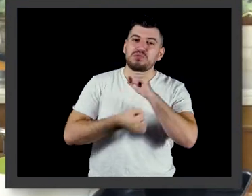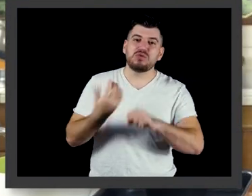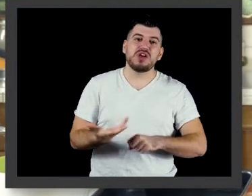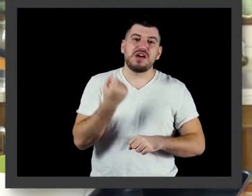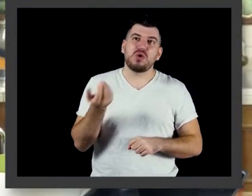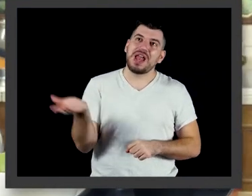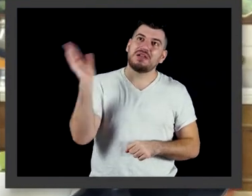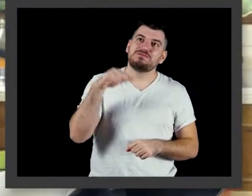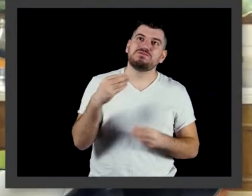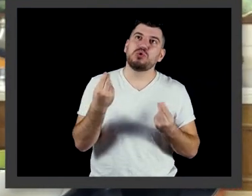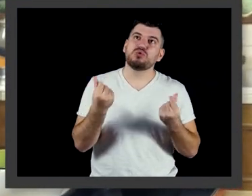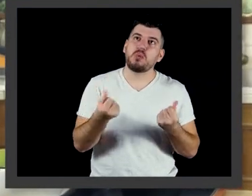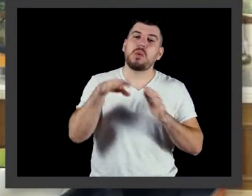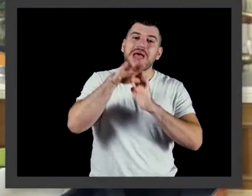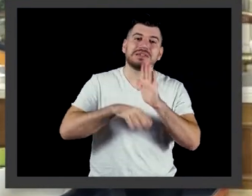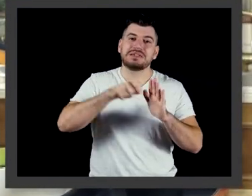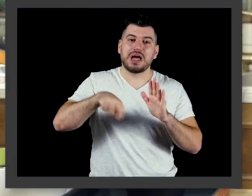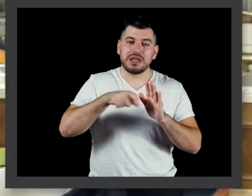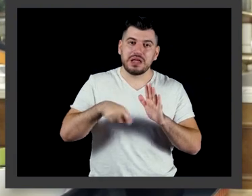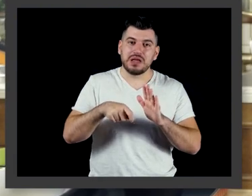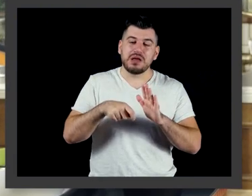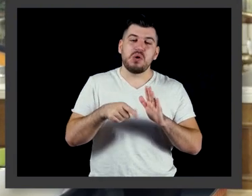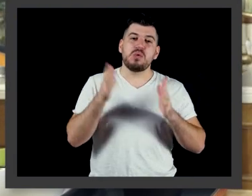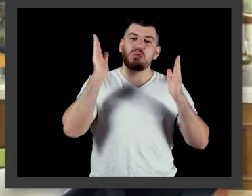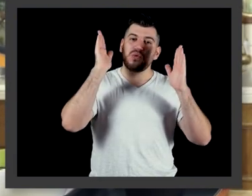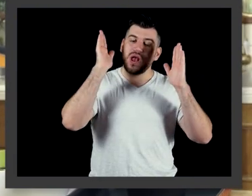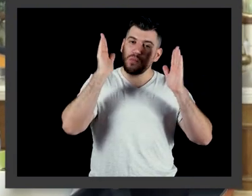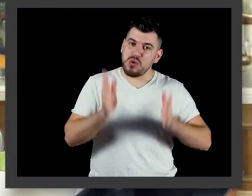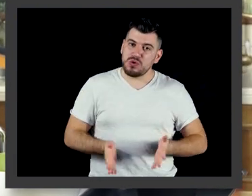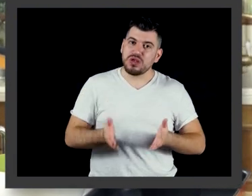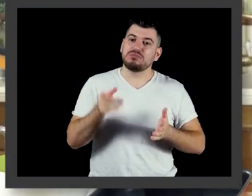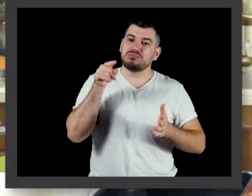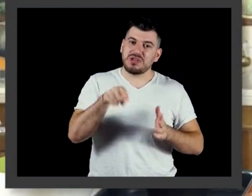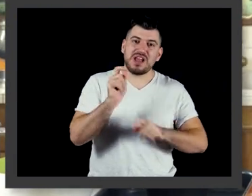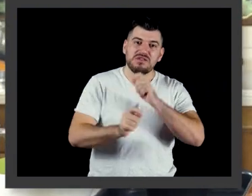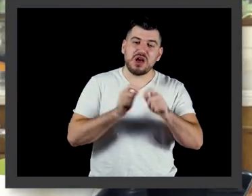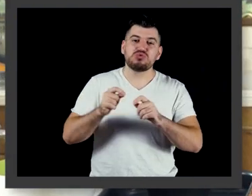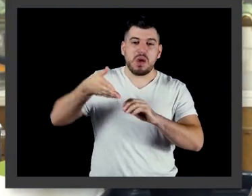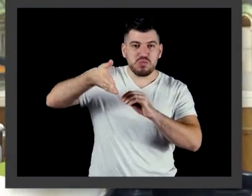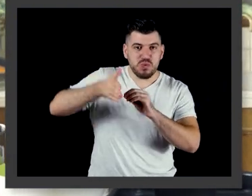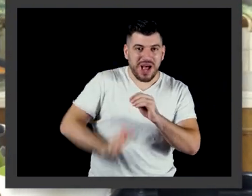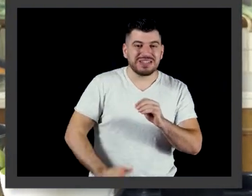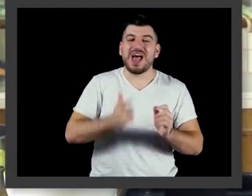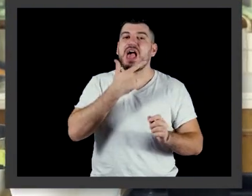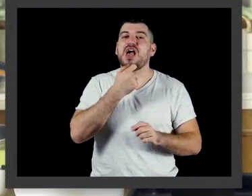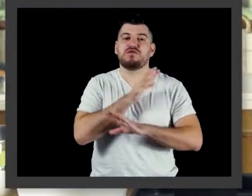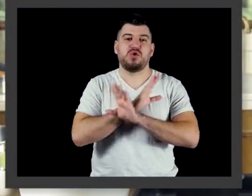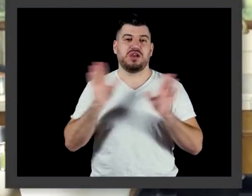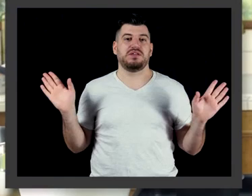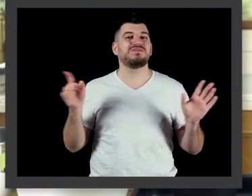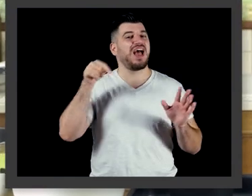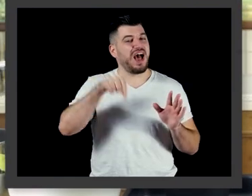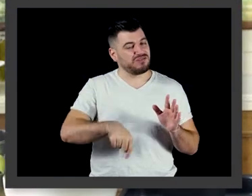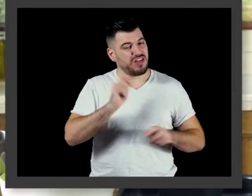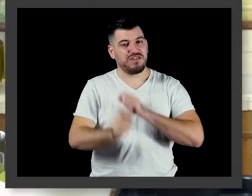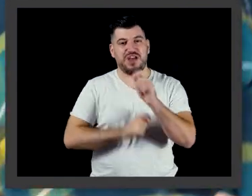συνταγή που θα είναι σχεδόν σαν την αυθεντική μπουγάτσα και θα γίνεται πολύ εύκολα. Και αυτή είναι η συνταγή που θα κάνουμε